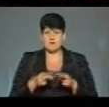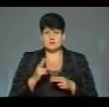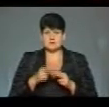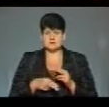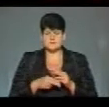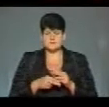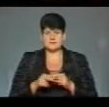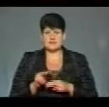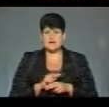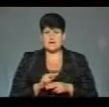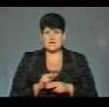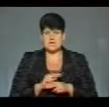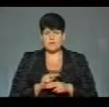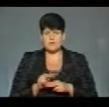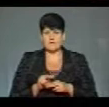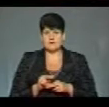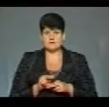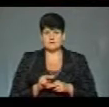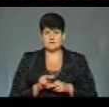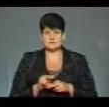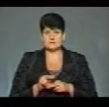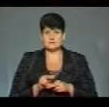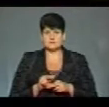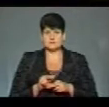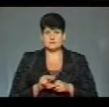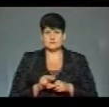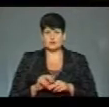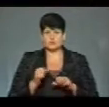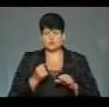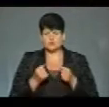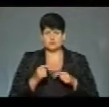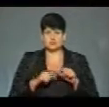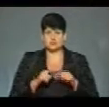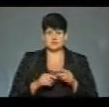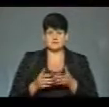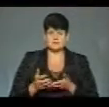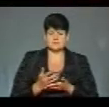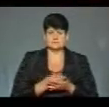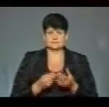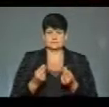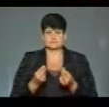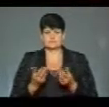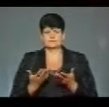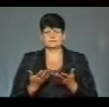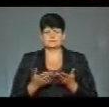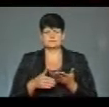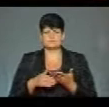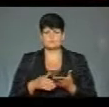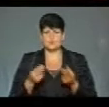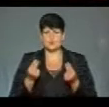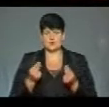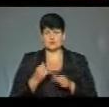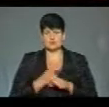завершальної. Лікування справляють друзі, родичі, всі небайдужі. З роботи